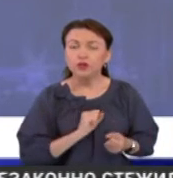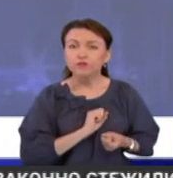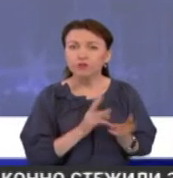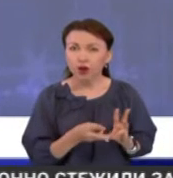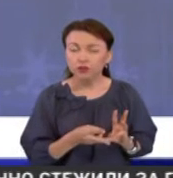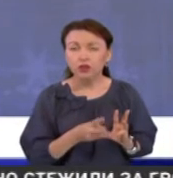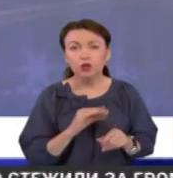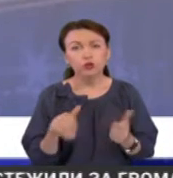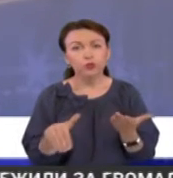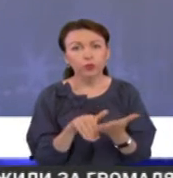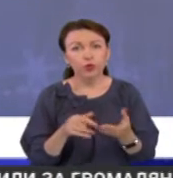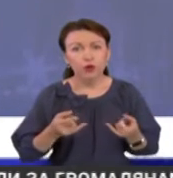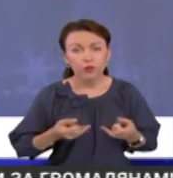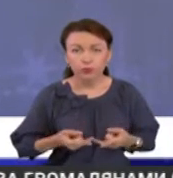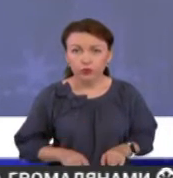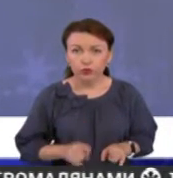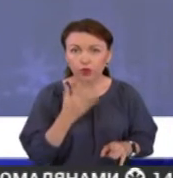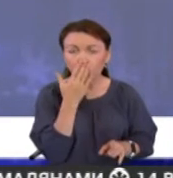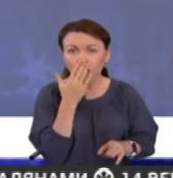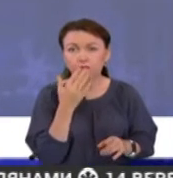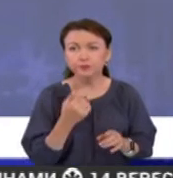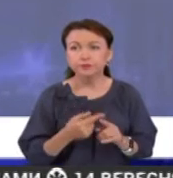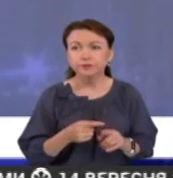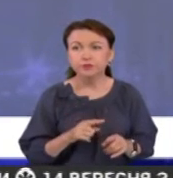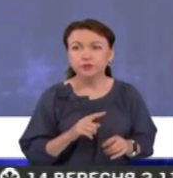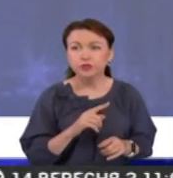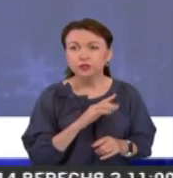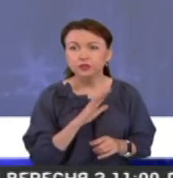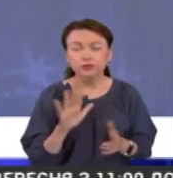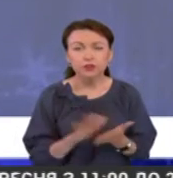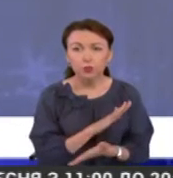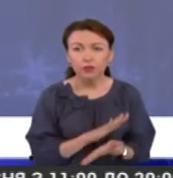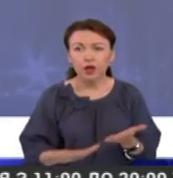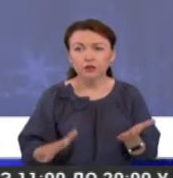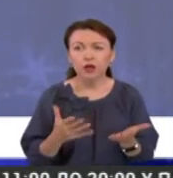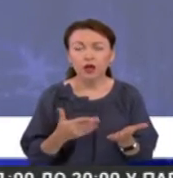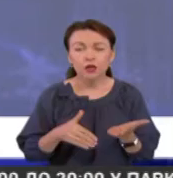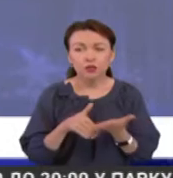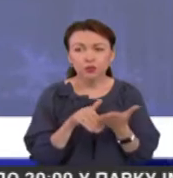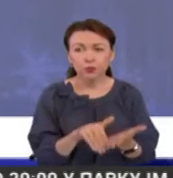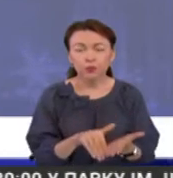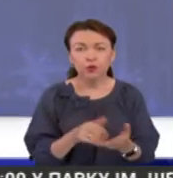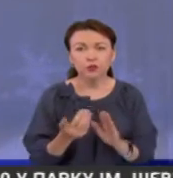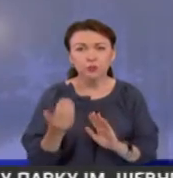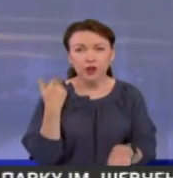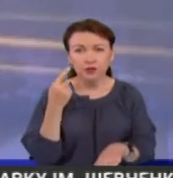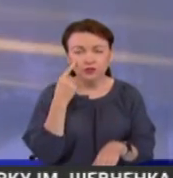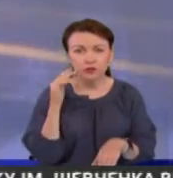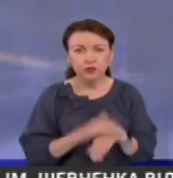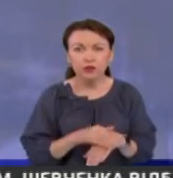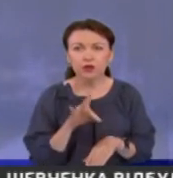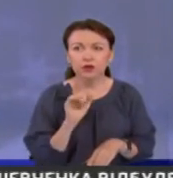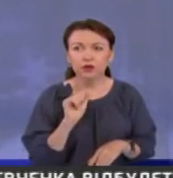в пологах, неоплатна допомога, ендоскопічні обстеження, спрямовані на ранню діагностику